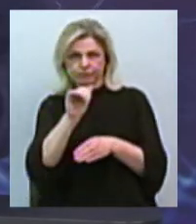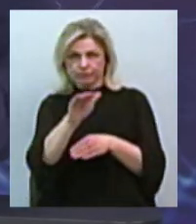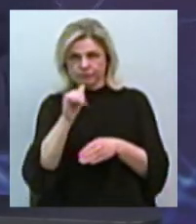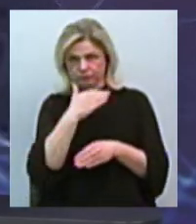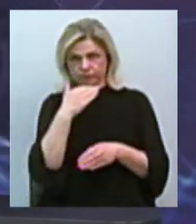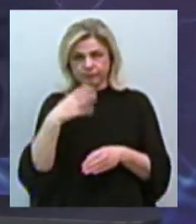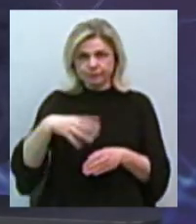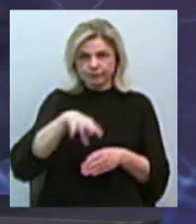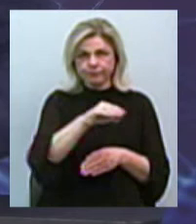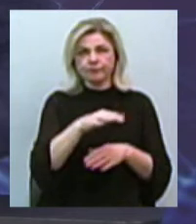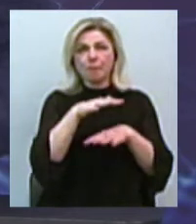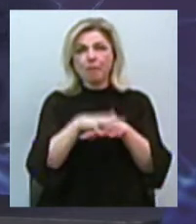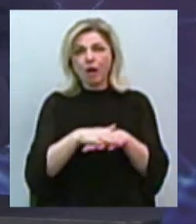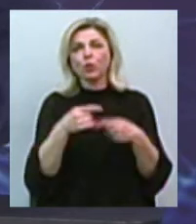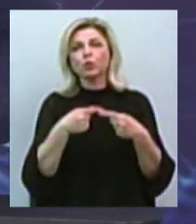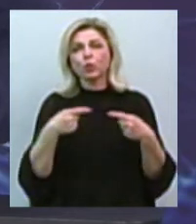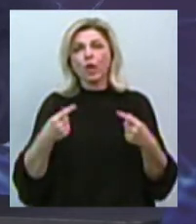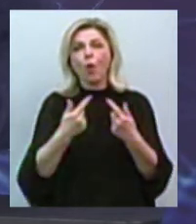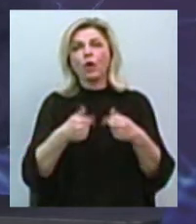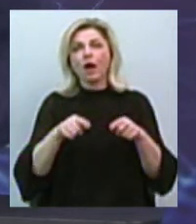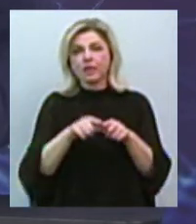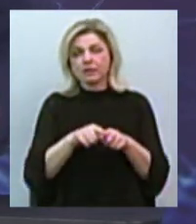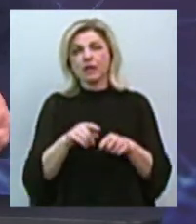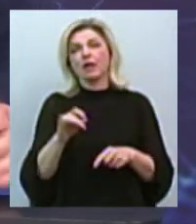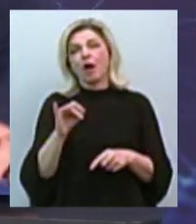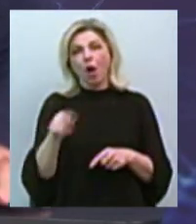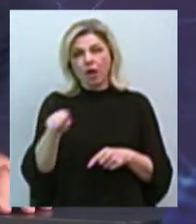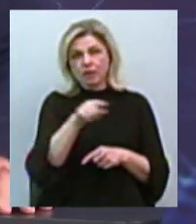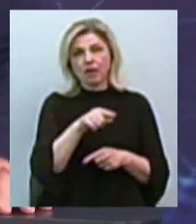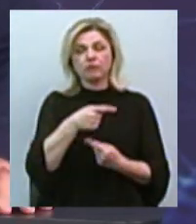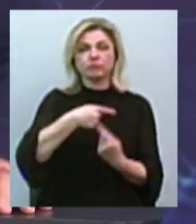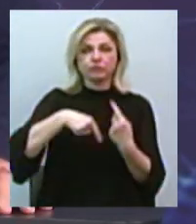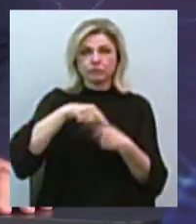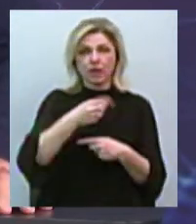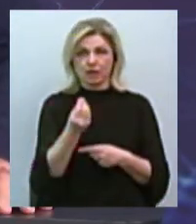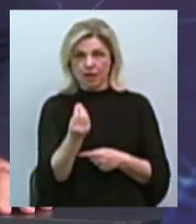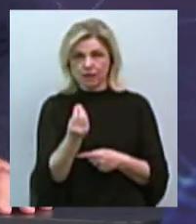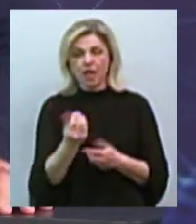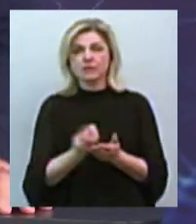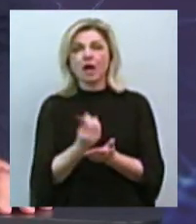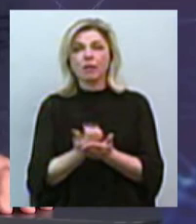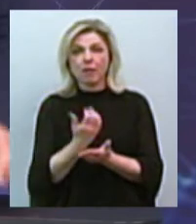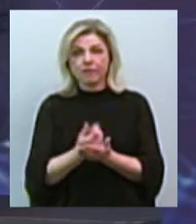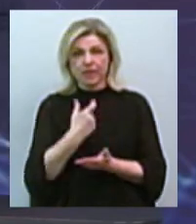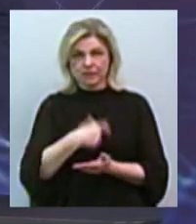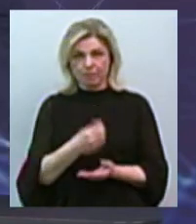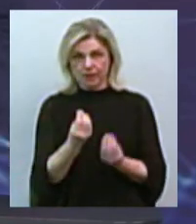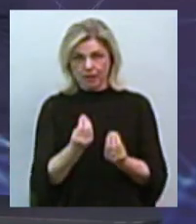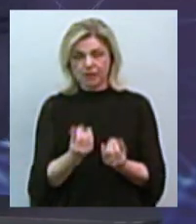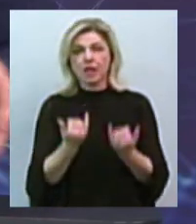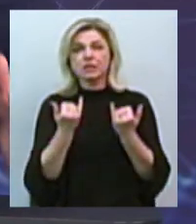в банках, в других организациях, которые доступны им. Они оборачивают эти средства, они зарабатывают себе деньги.